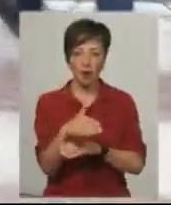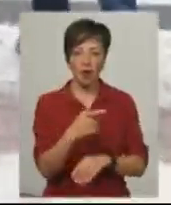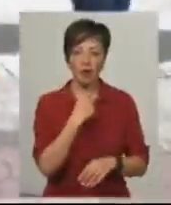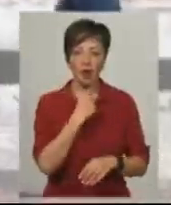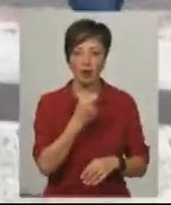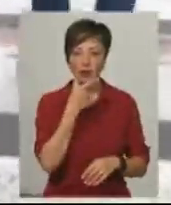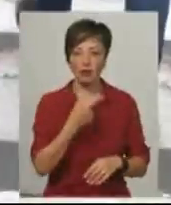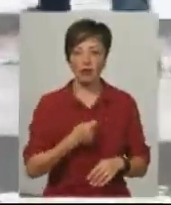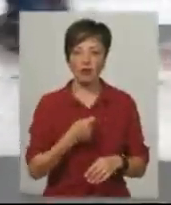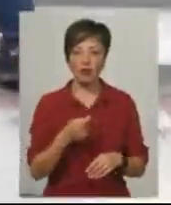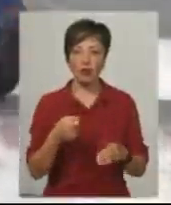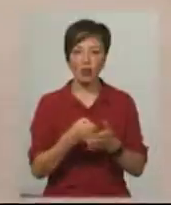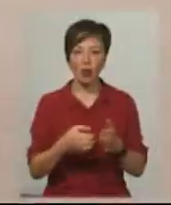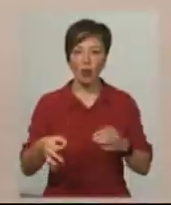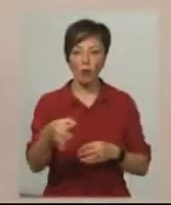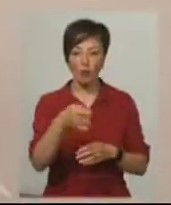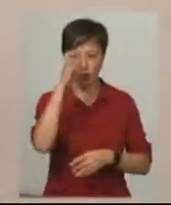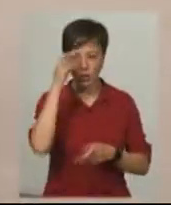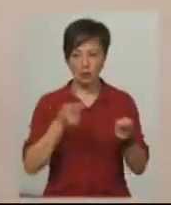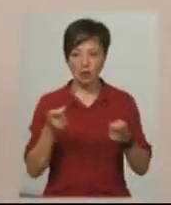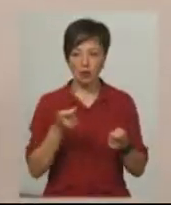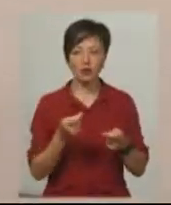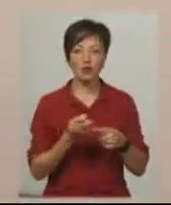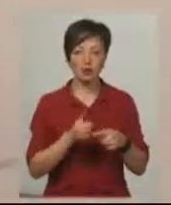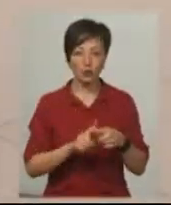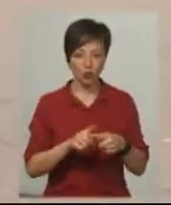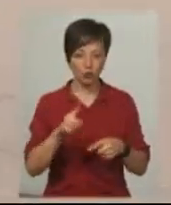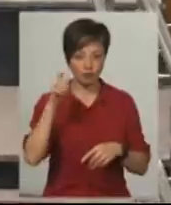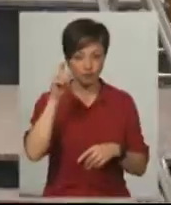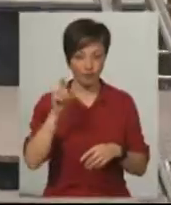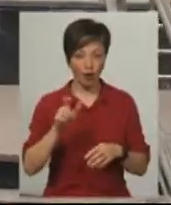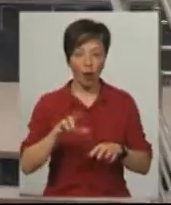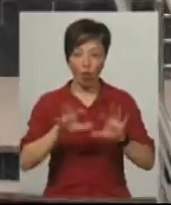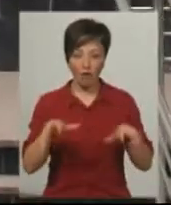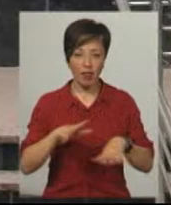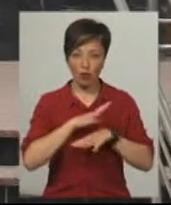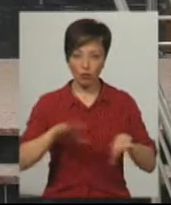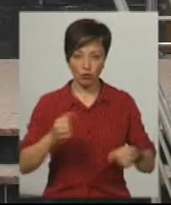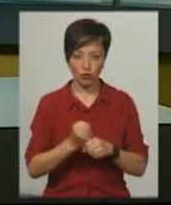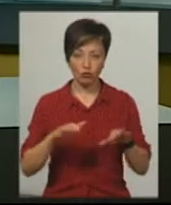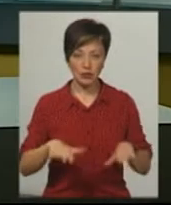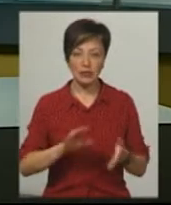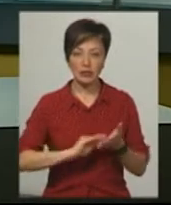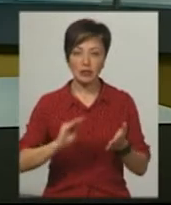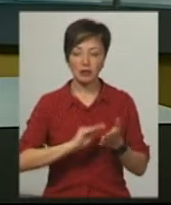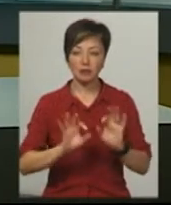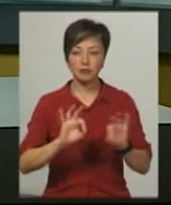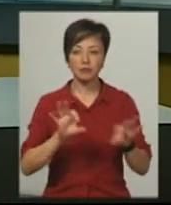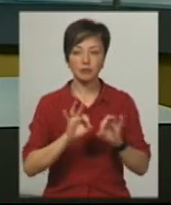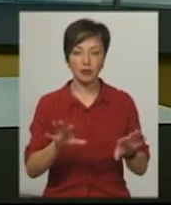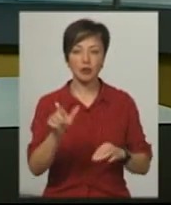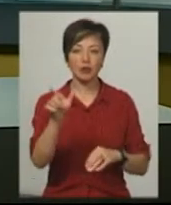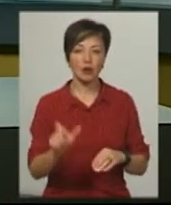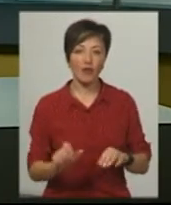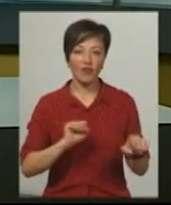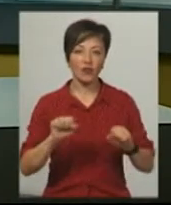голови Хмельницької ОДА Дмитра Габінета. Останнього на робочому місці не застали. Секретарка коментарі Суспільному сказала, що чиновник